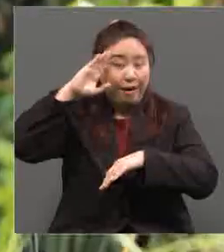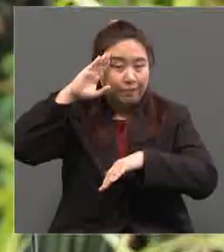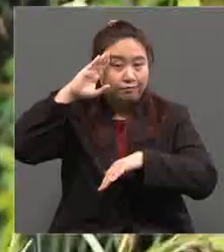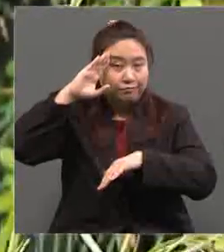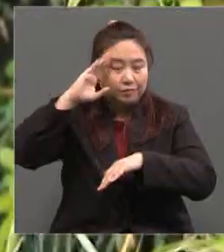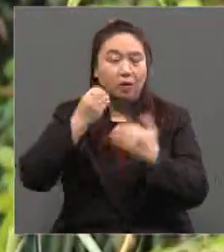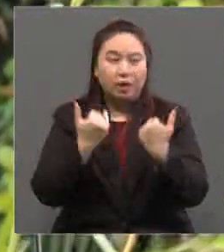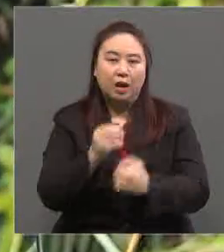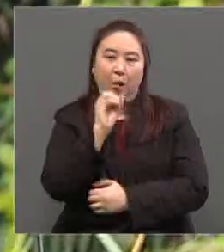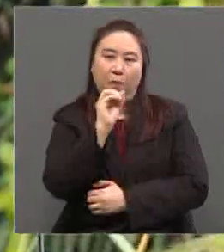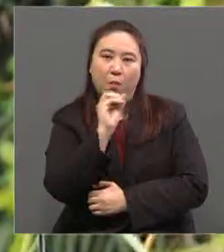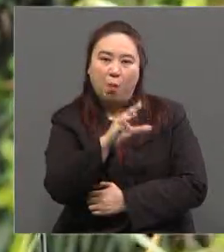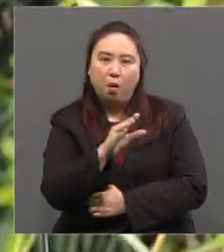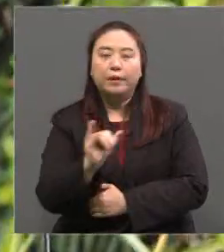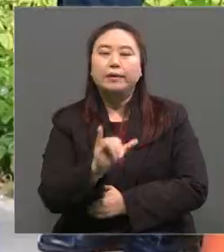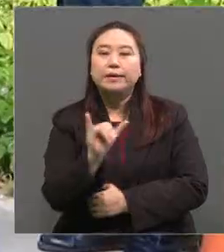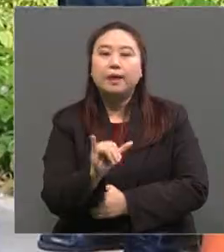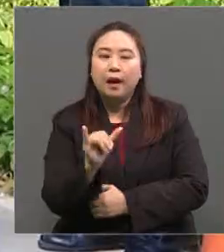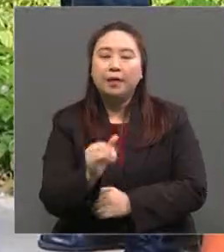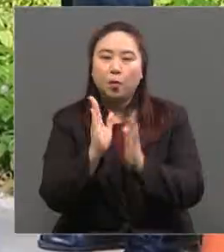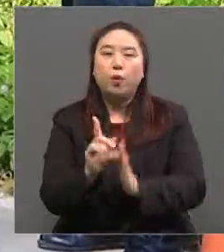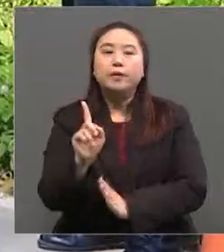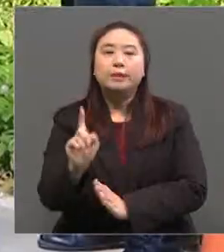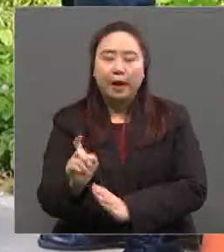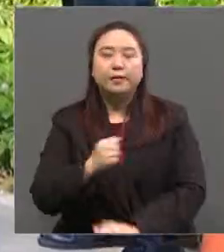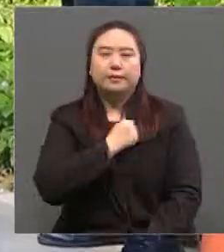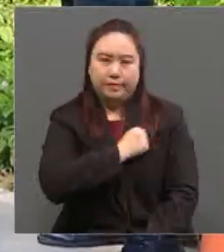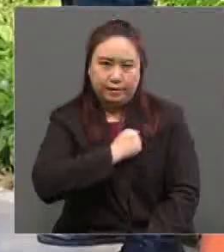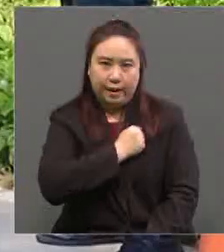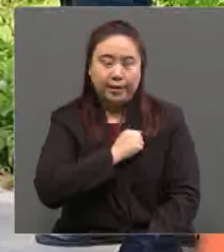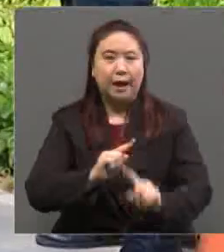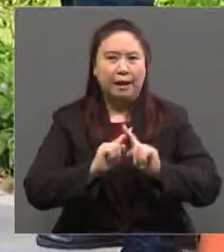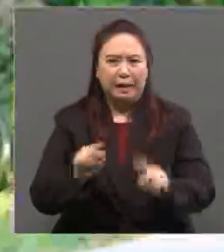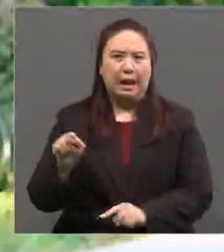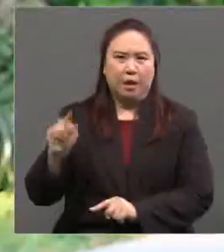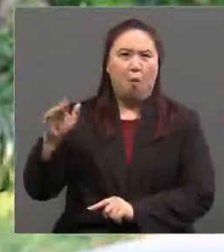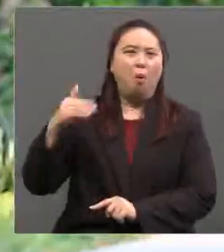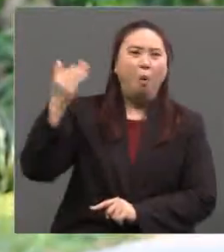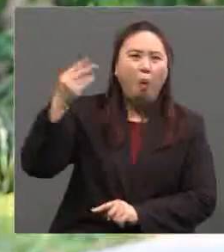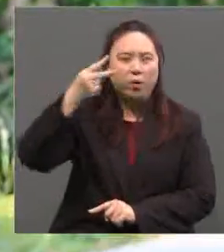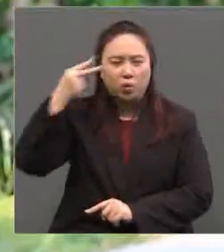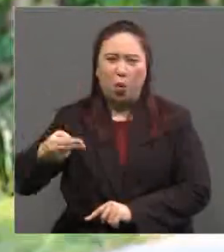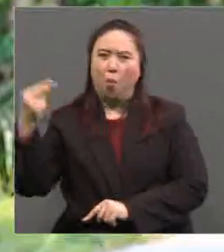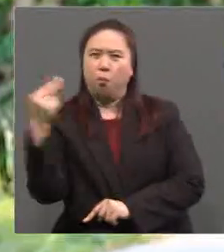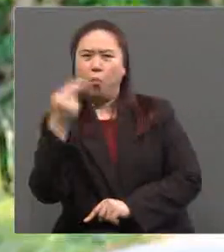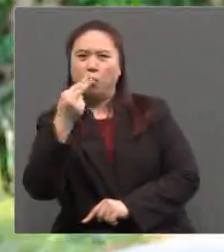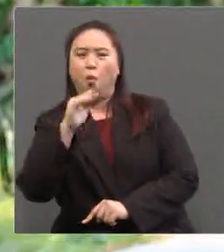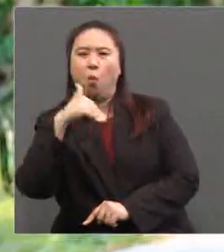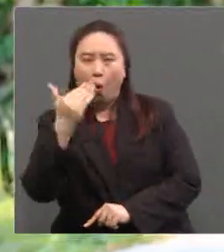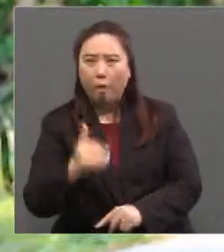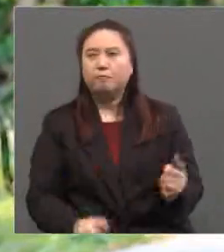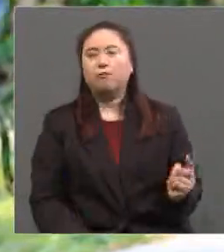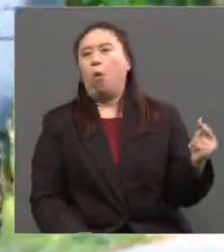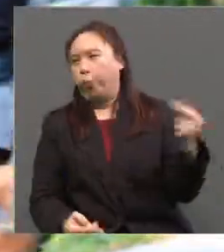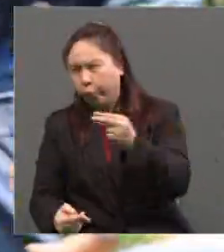4แสดงความเสียใจต่อญาติของผู้เสียชีวิตนะคะแต่ว่ากรณีนี้เนี่ยผู้ก่อเหตุยิงใส่เจ้าหน้าที่จึงจำเป็นจะต้องมีการ